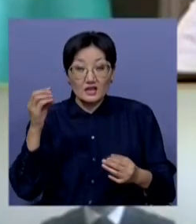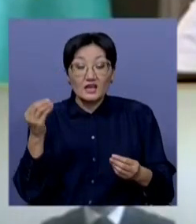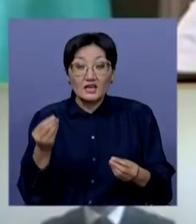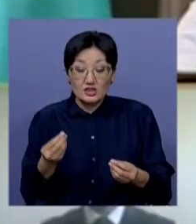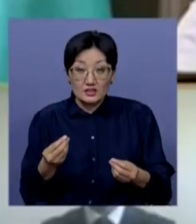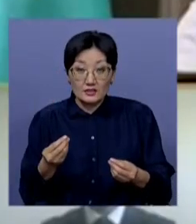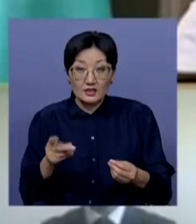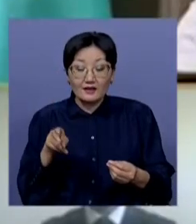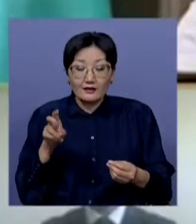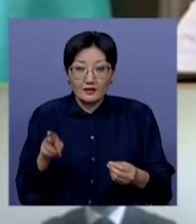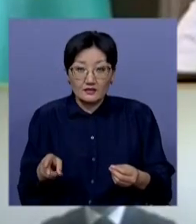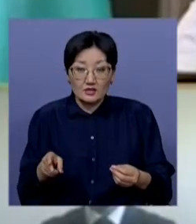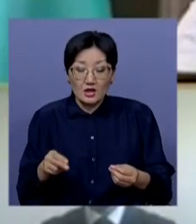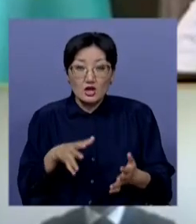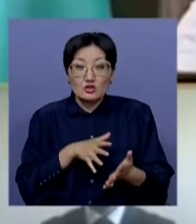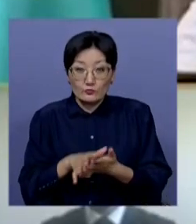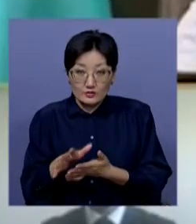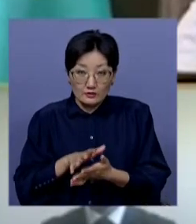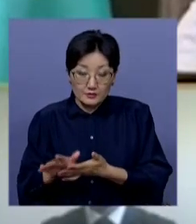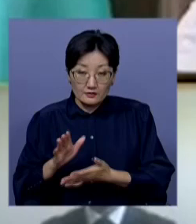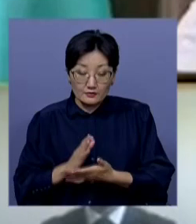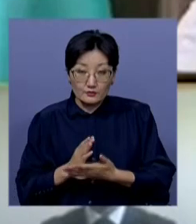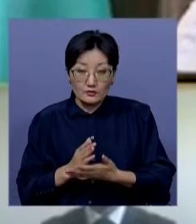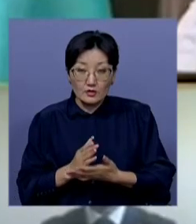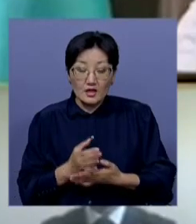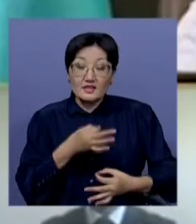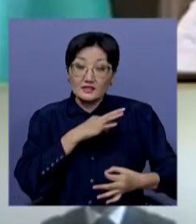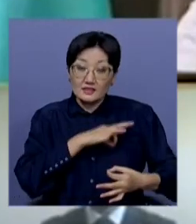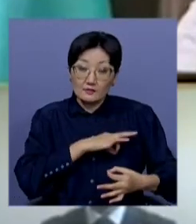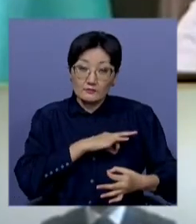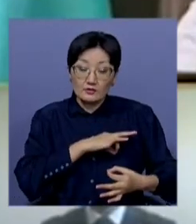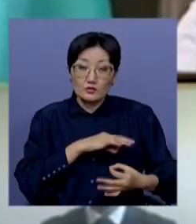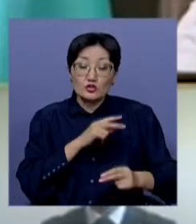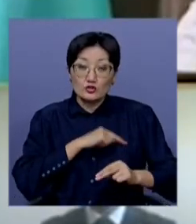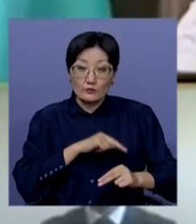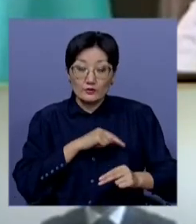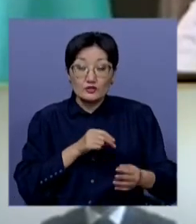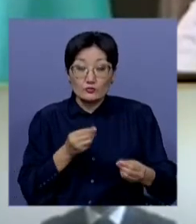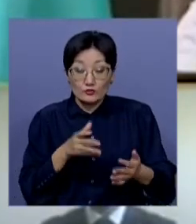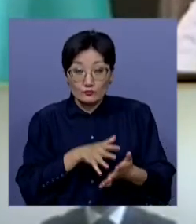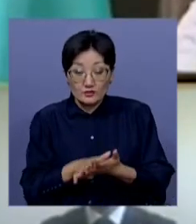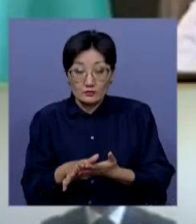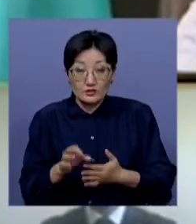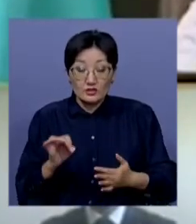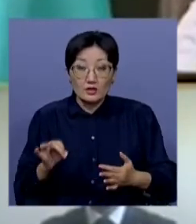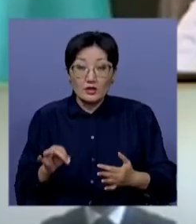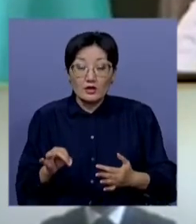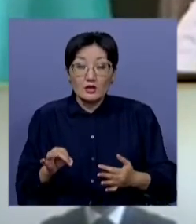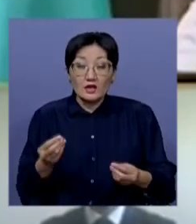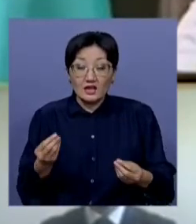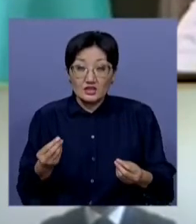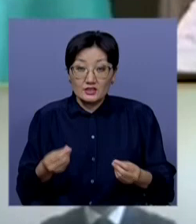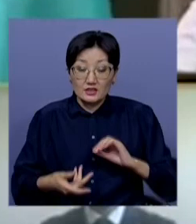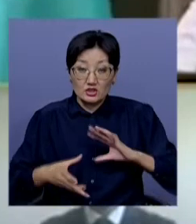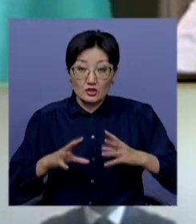қаражаты қалай жұмсалып атыр, оның тиімді жұмсалуы, оның